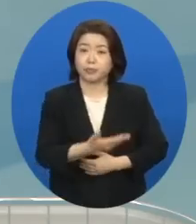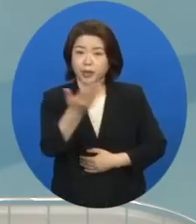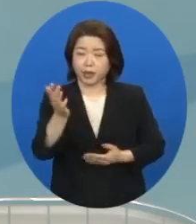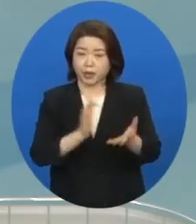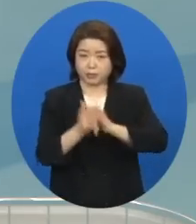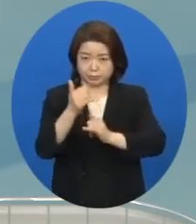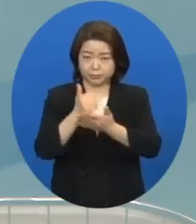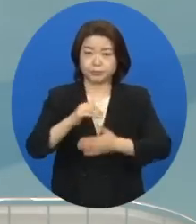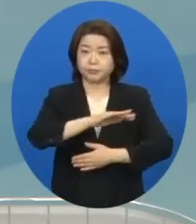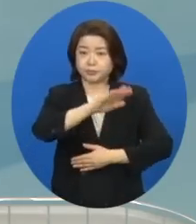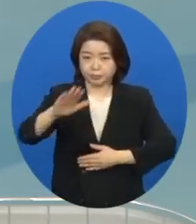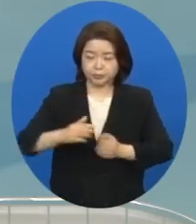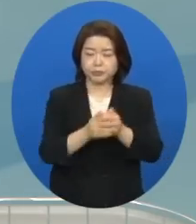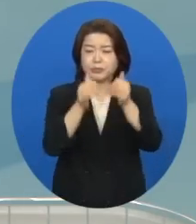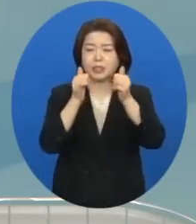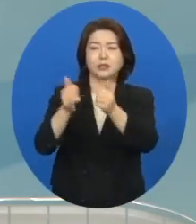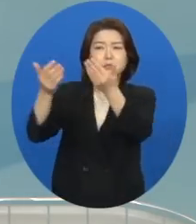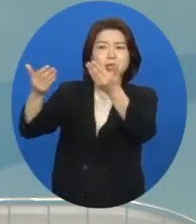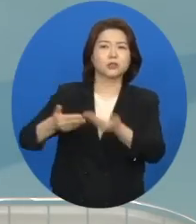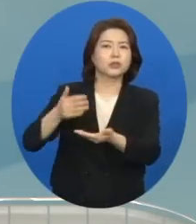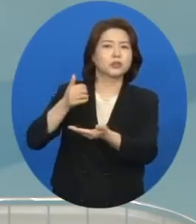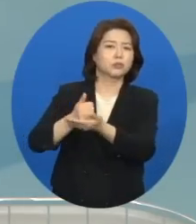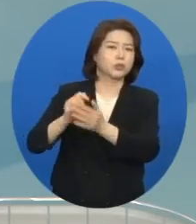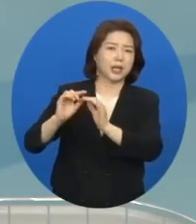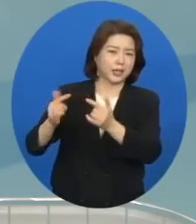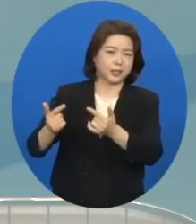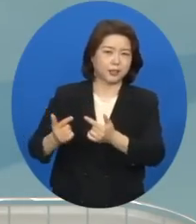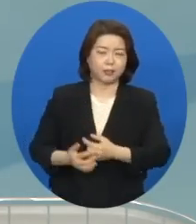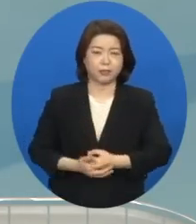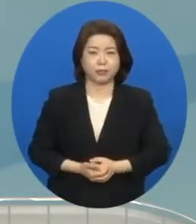예수님은 그런 우리를 심판하시는 분은 아니십니다.